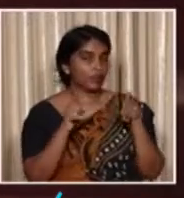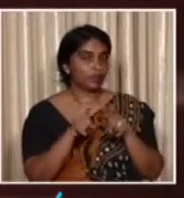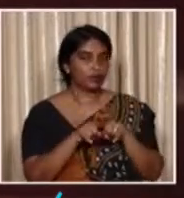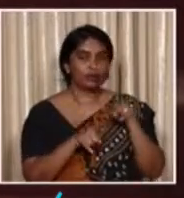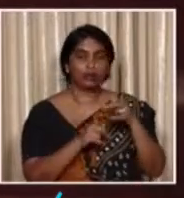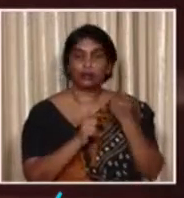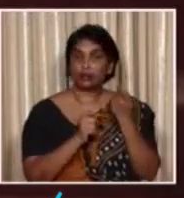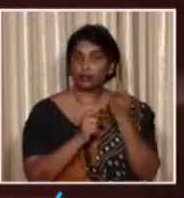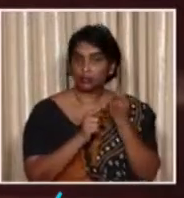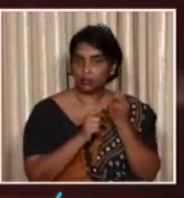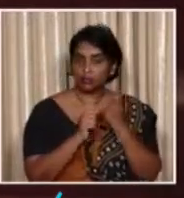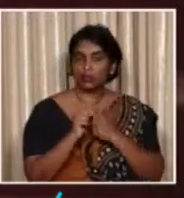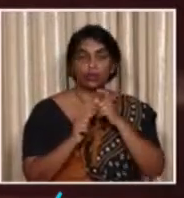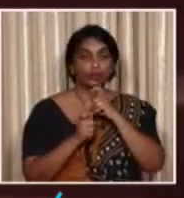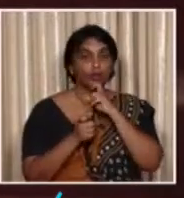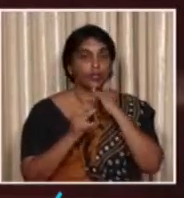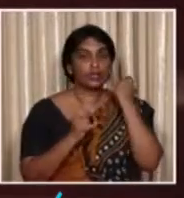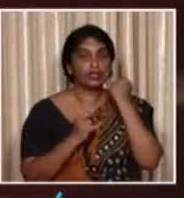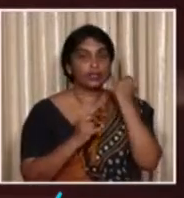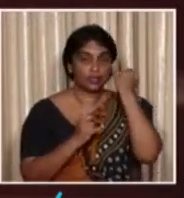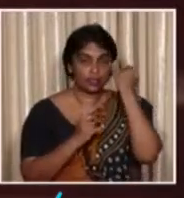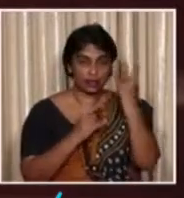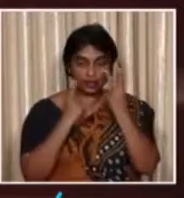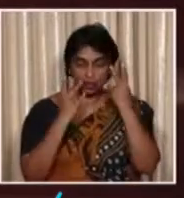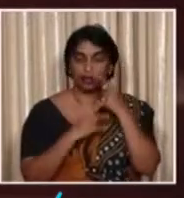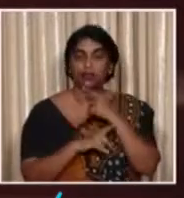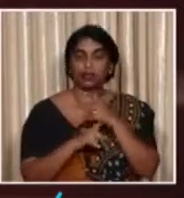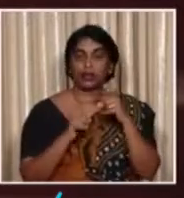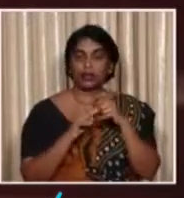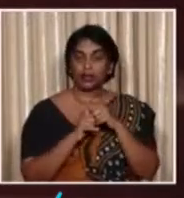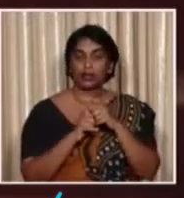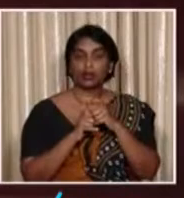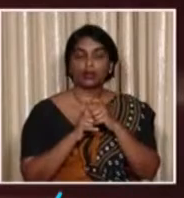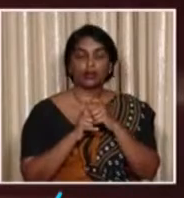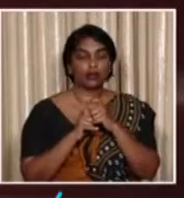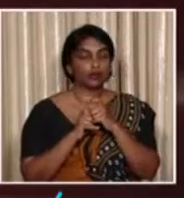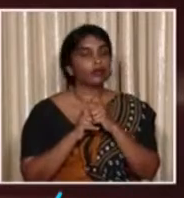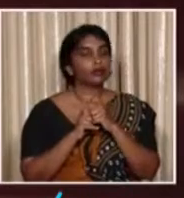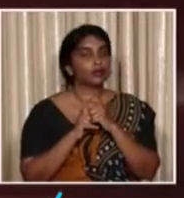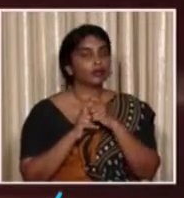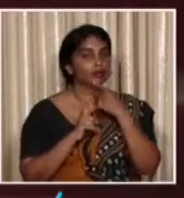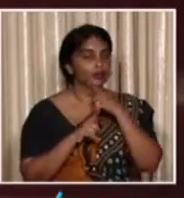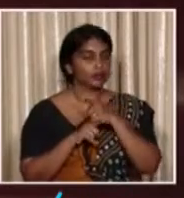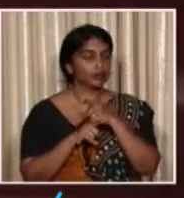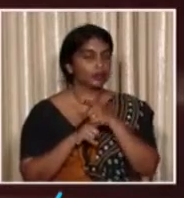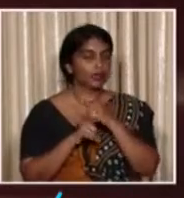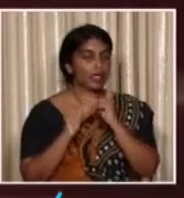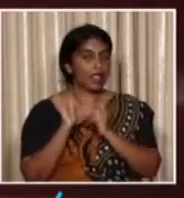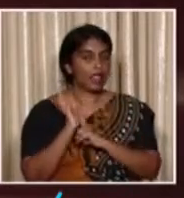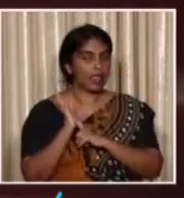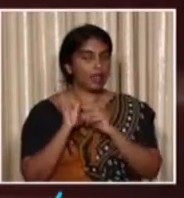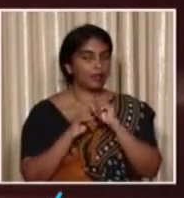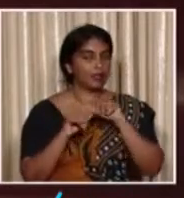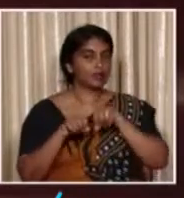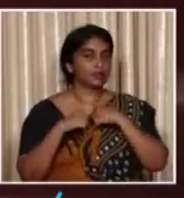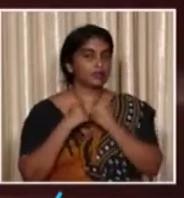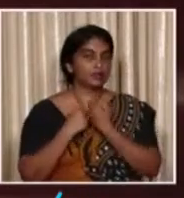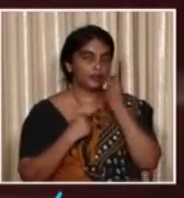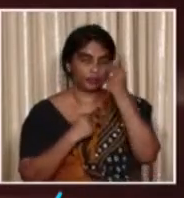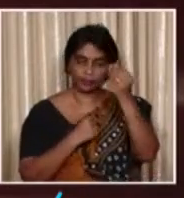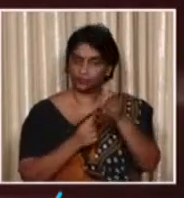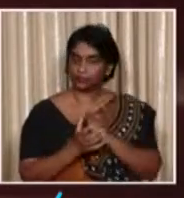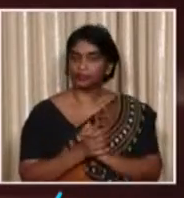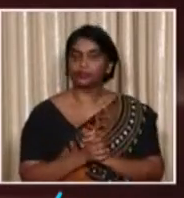අදාළ වන්දි නඩුව සිංගප්පූරුවේ ඩෙන්ස්ටන්ස් රෝඩික් ඇන් ඩේවිඩ්සන් LLP සමාගම වෙත බාර දෙන